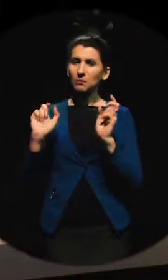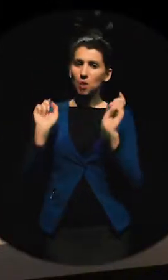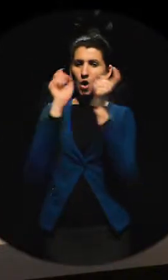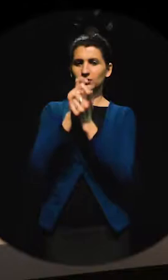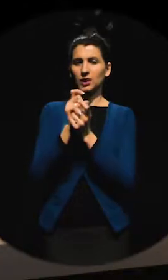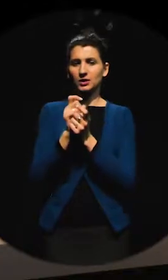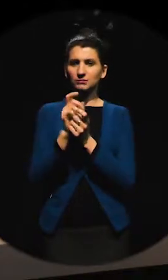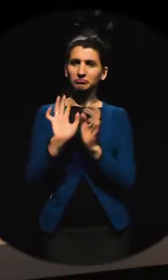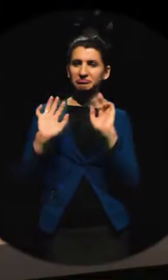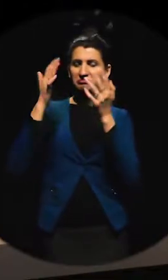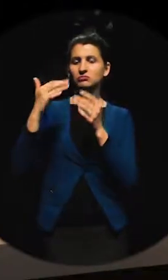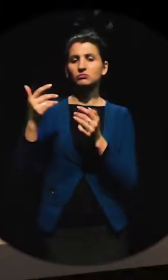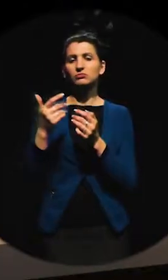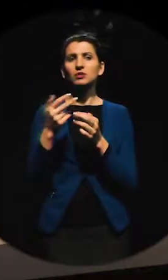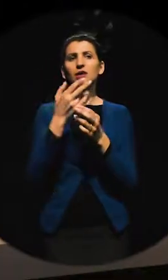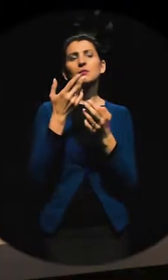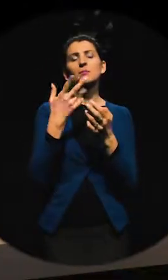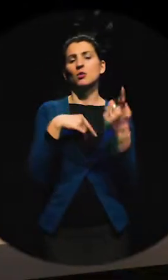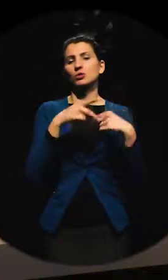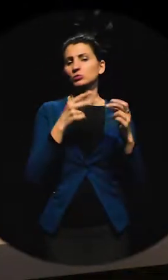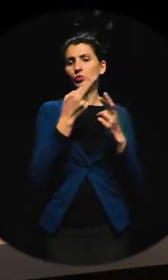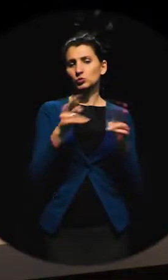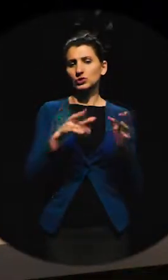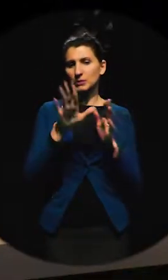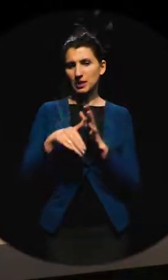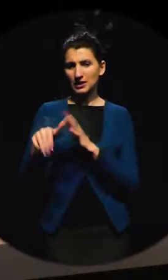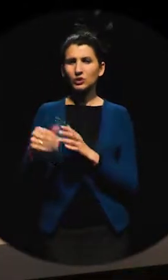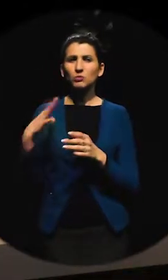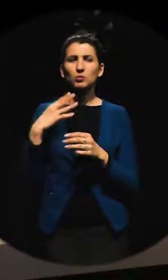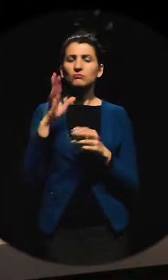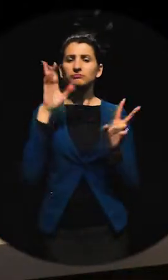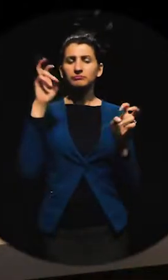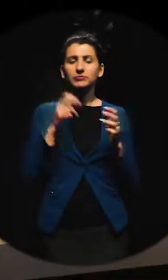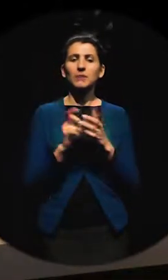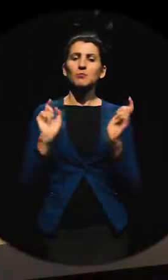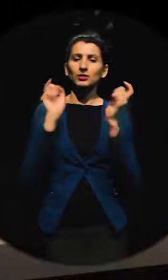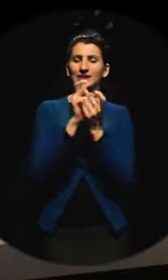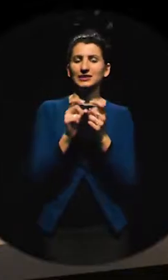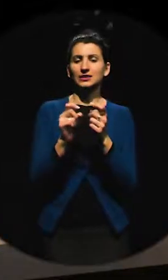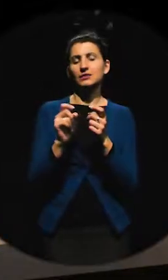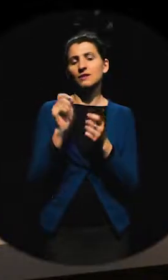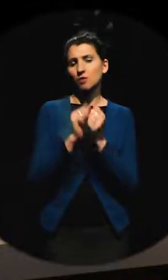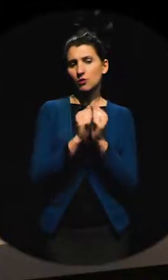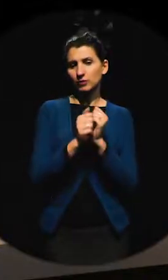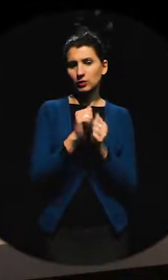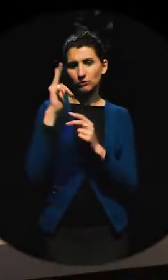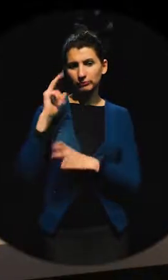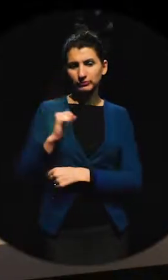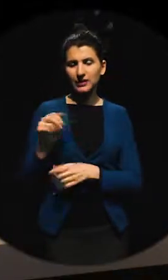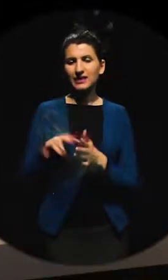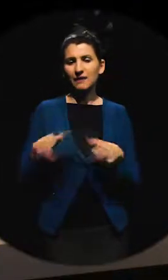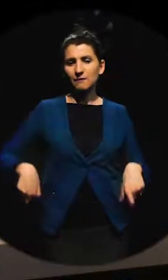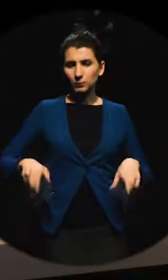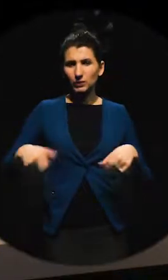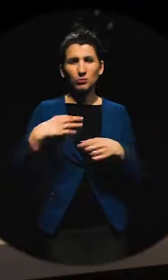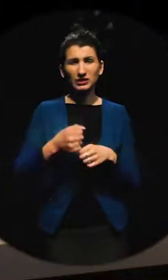miast, protestów, które potem były nazywane protestami wojowników na wózkach. To były protesty, w których brało kilkadziesiąt, kilkaset osób